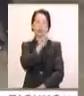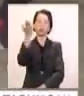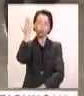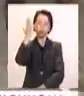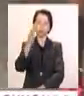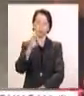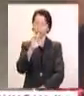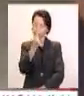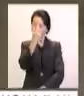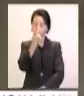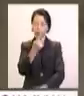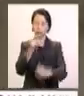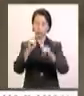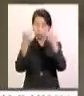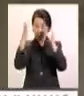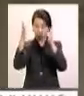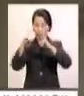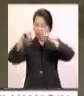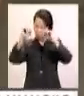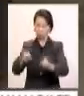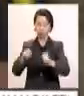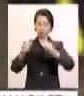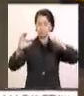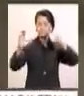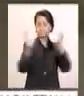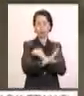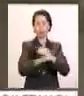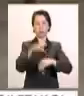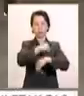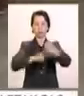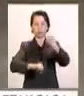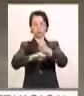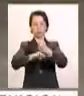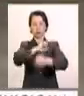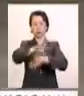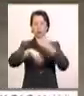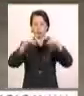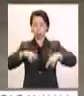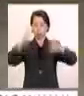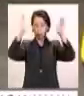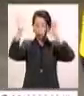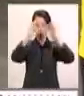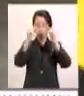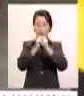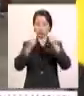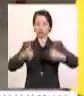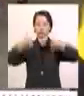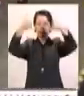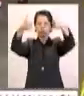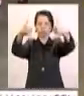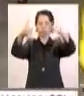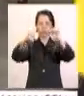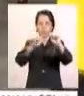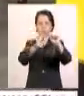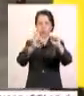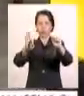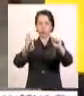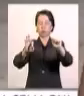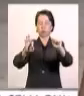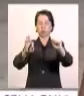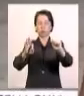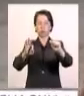cuma satu, Harimau Melaya dapat membalas sokongan padu seluruh rakyat Malaysia dengan menjulang piala AFF